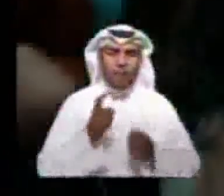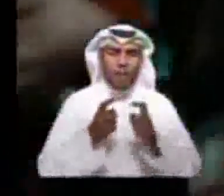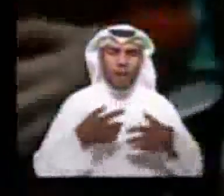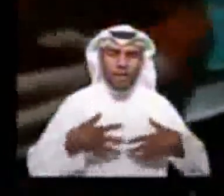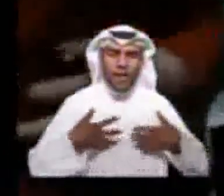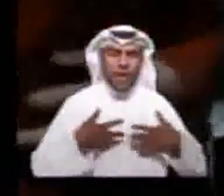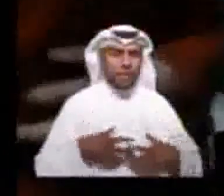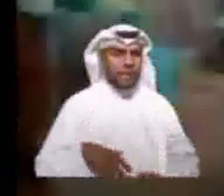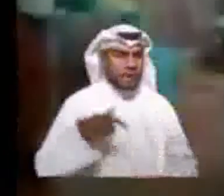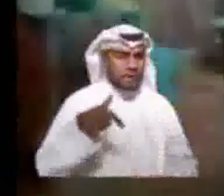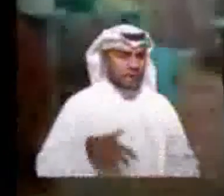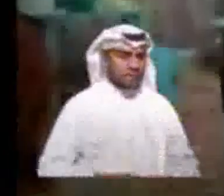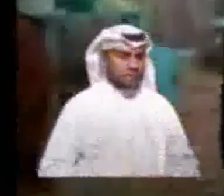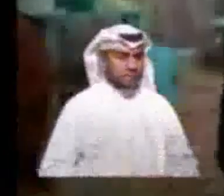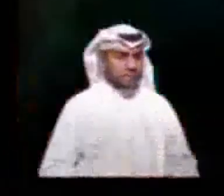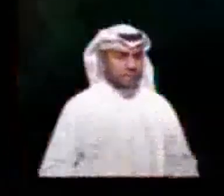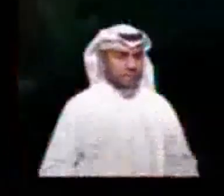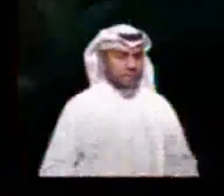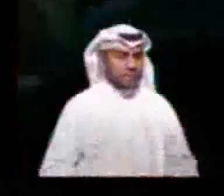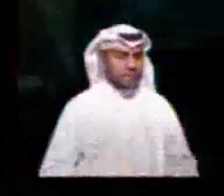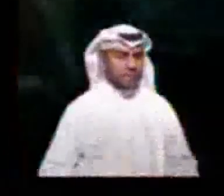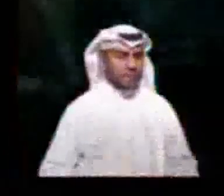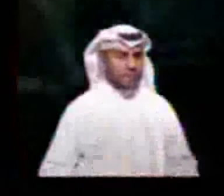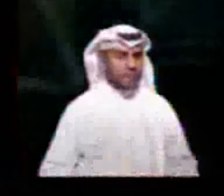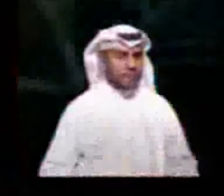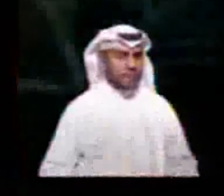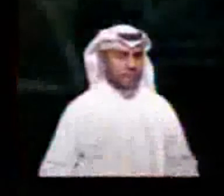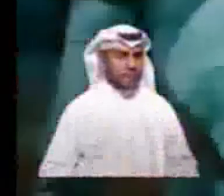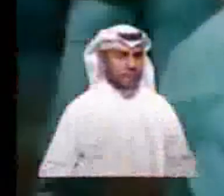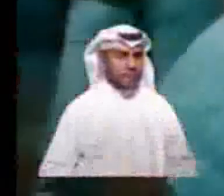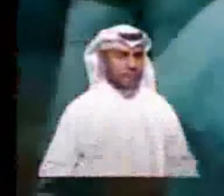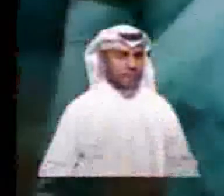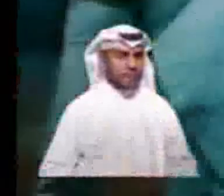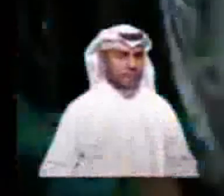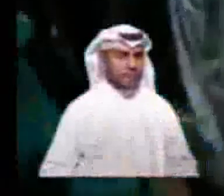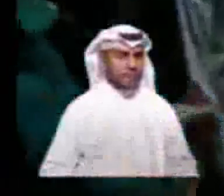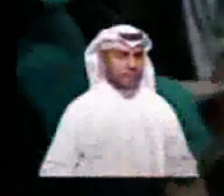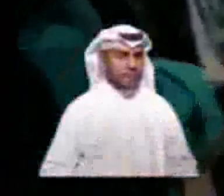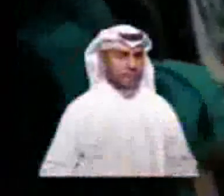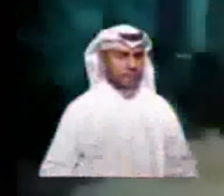خمسة ستة، لغيتي تشبهها صفاتي.